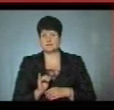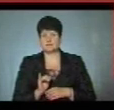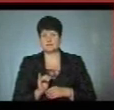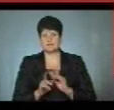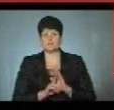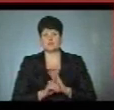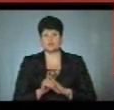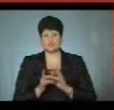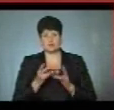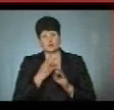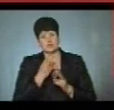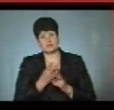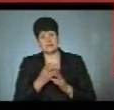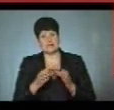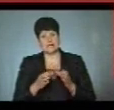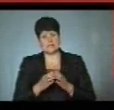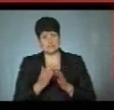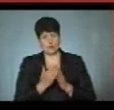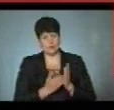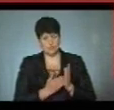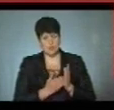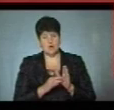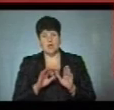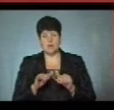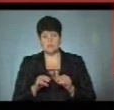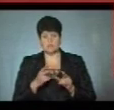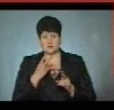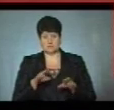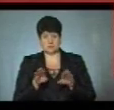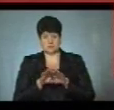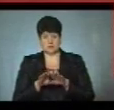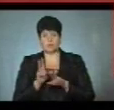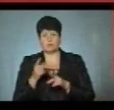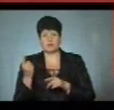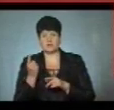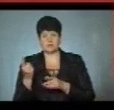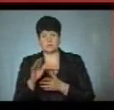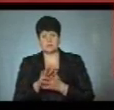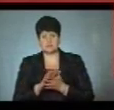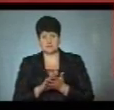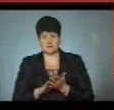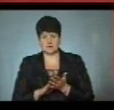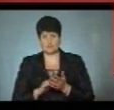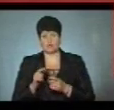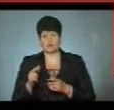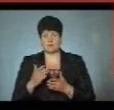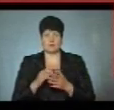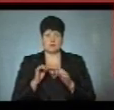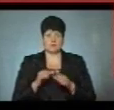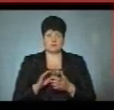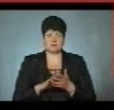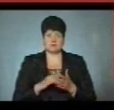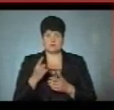спочатку потрібно дивитися на категорійність, а потім вже, коли категорії там однакові, хто перше написав заяву, ну, черговості, бо люди мали право писати